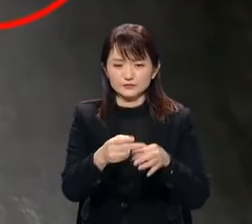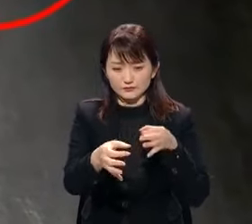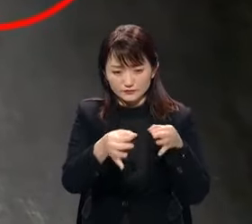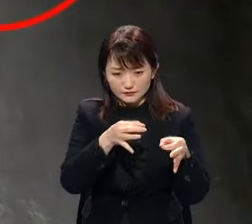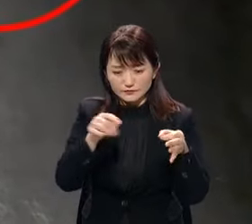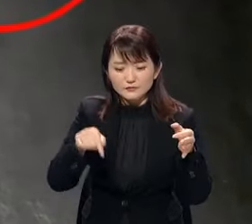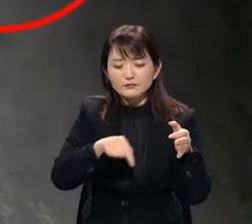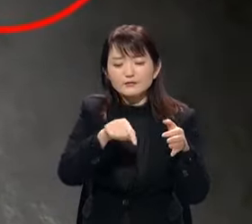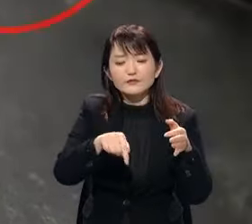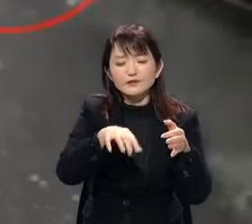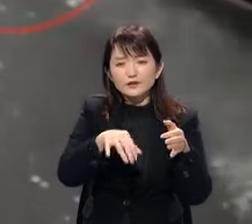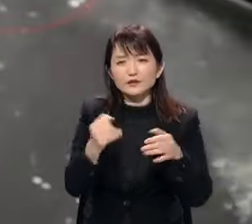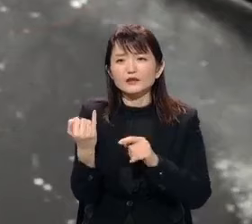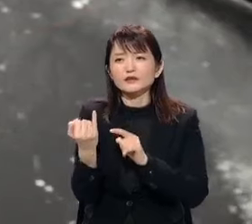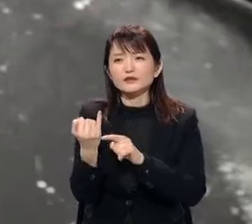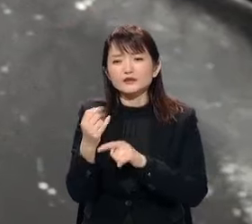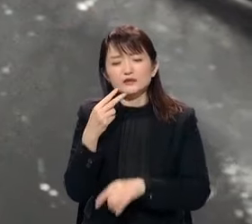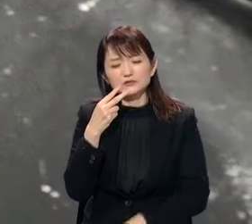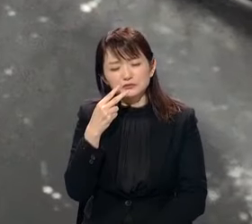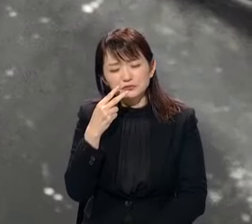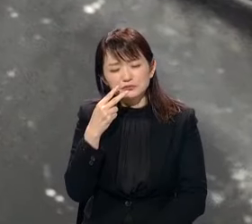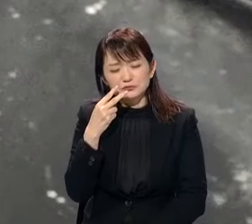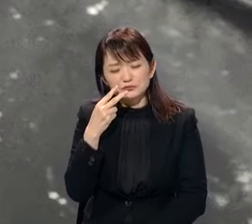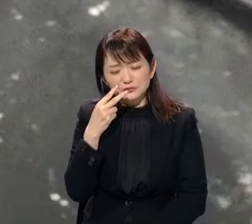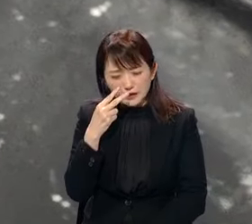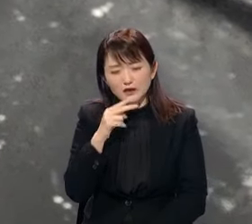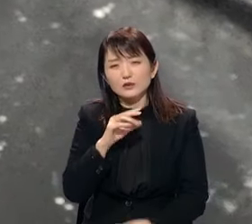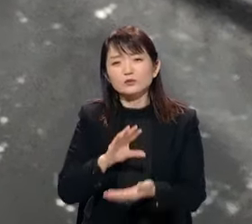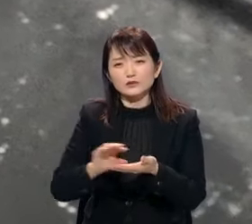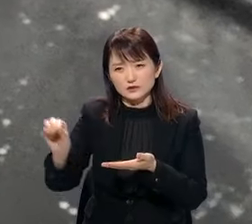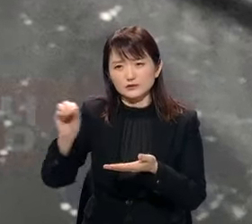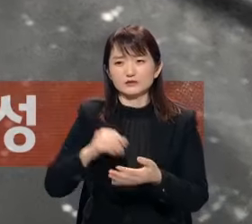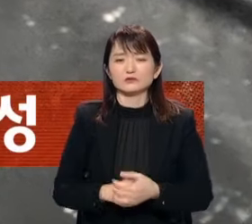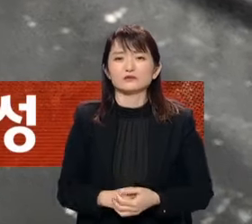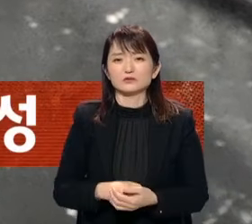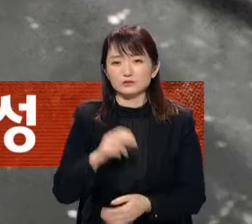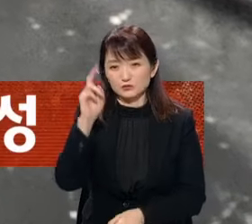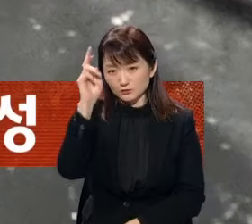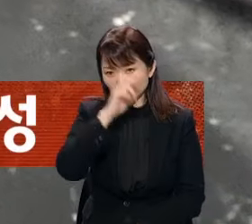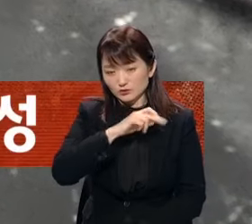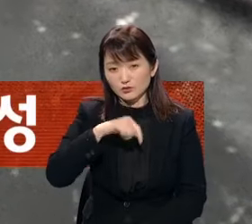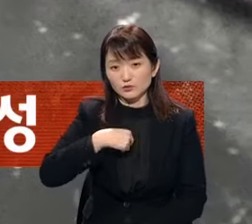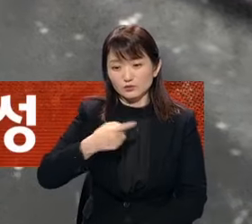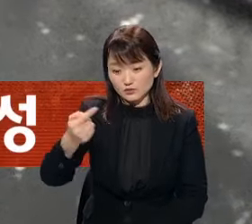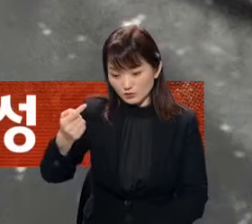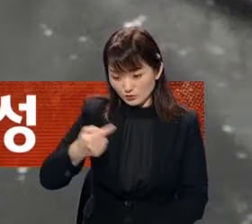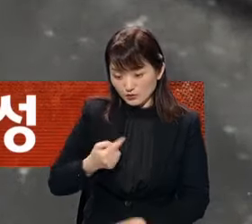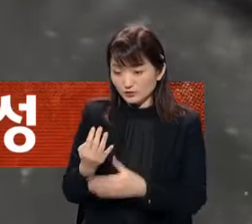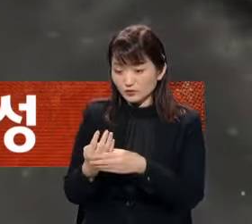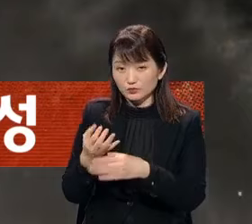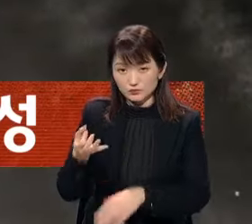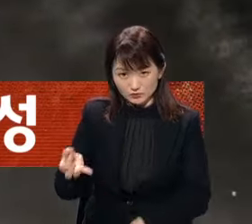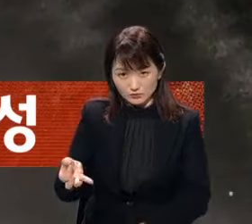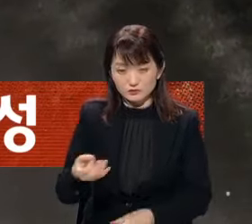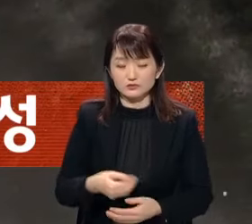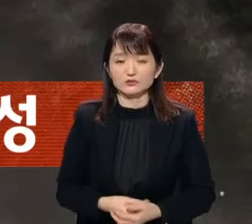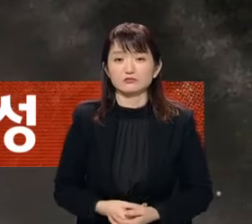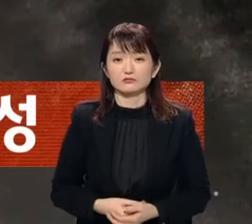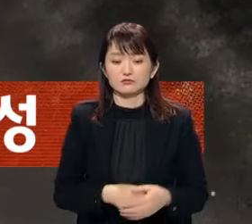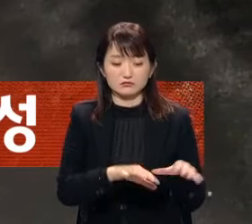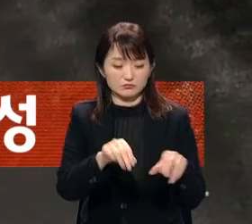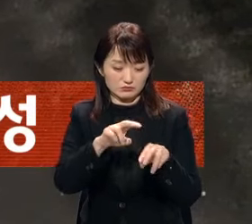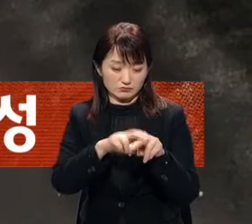피우고 나갔다고 합니다. 경기 일산에 있는 곳인데요. 오전에 혼자 와서는 현금으로 결제를 했습니다. 그리고 소파에